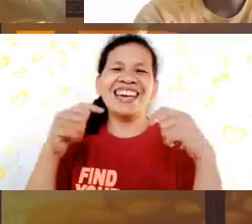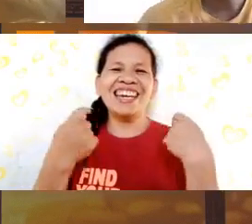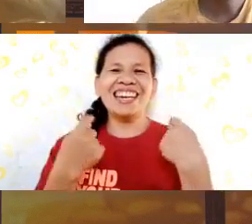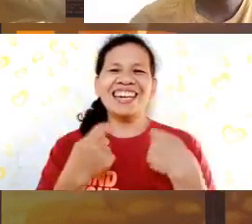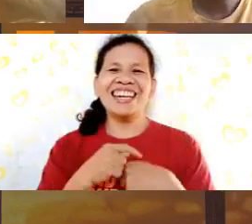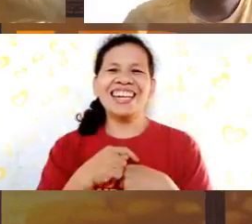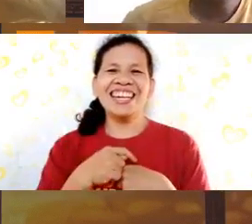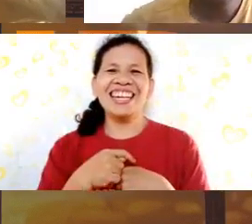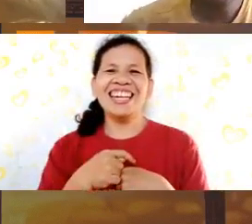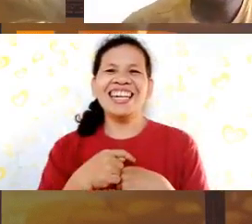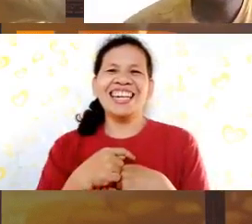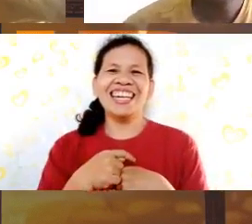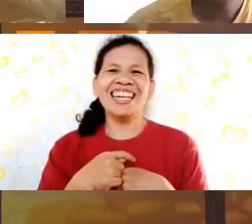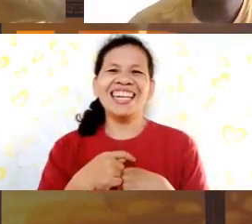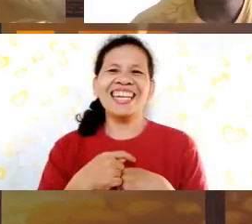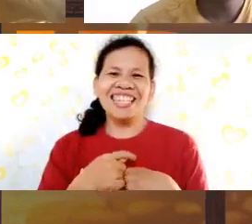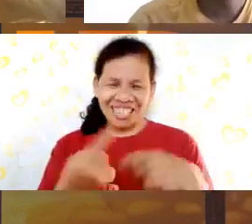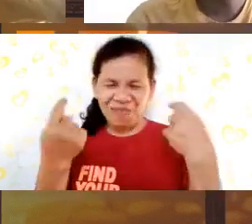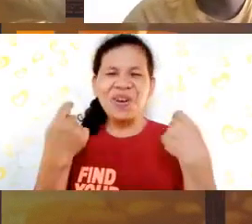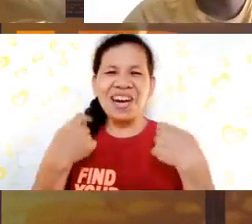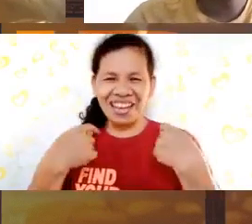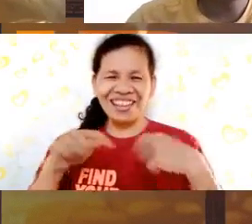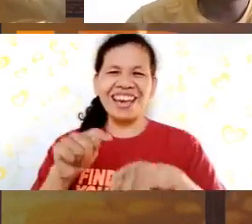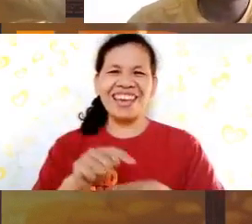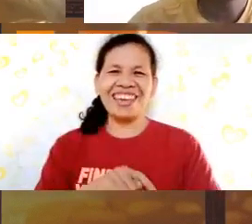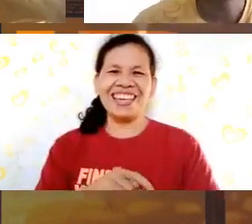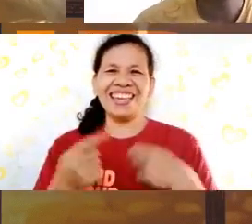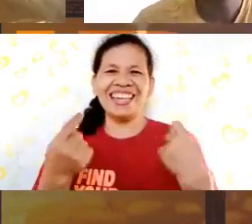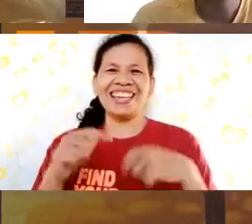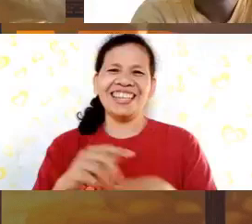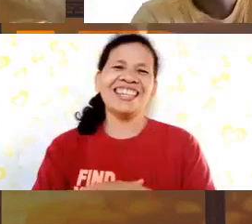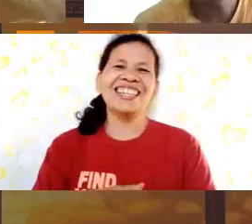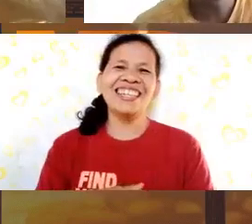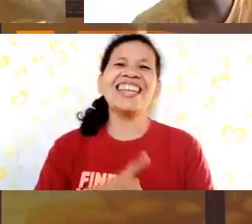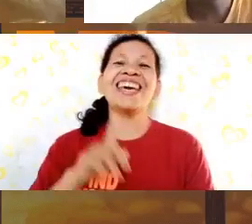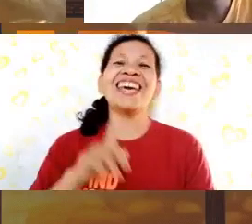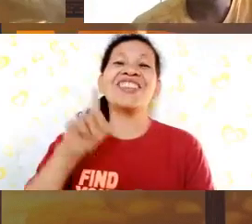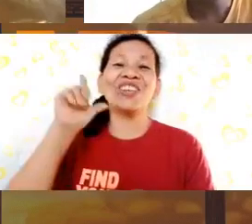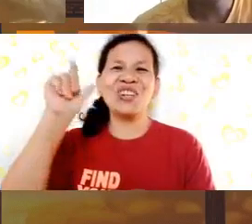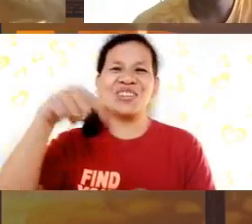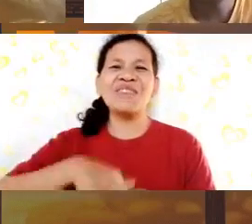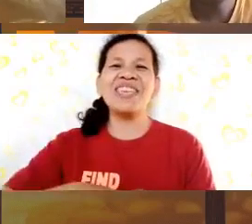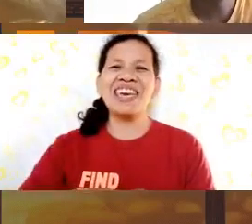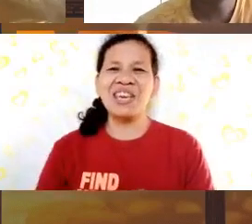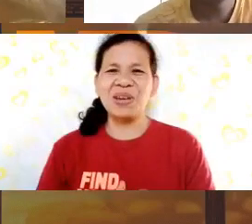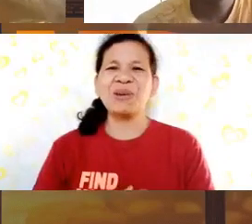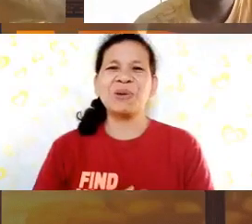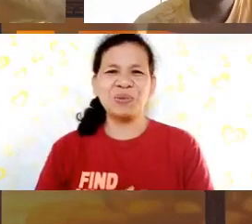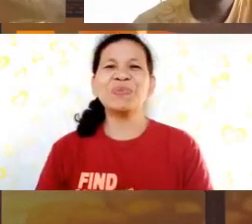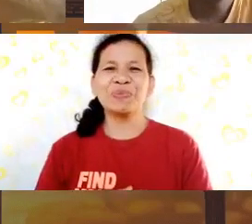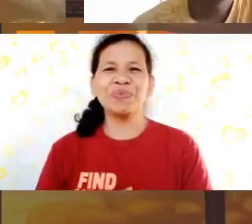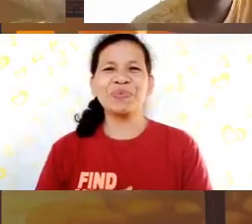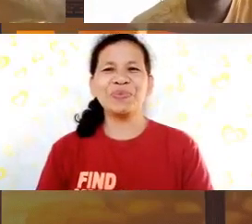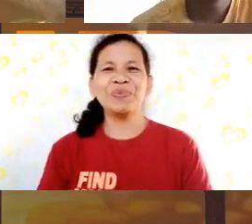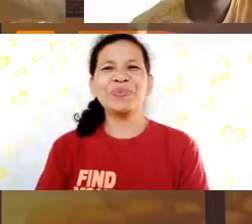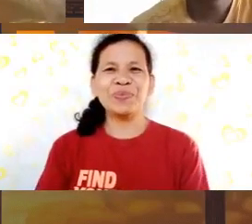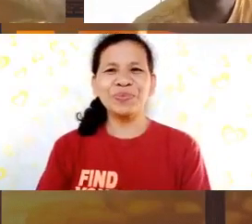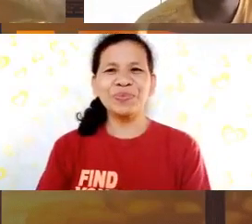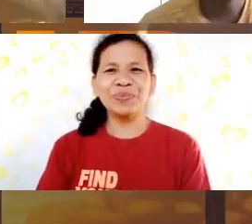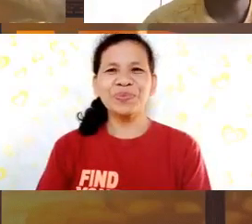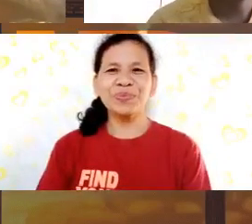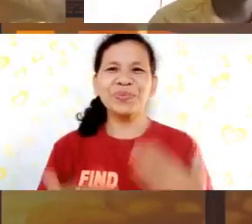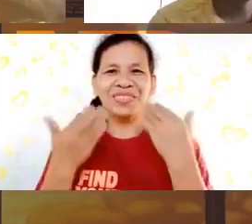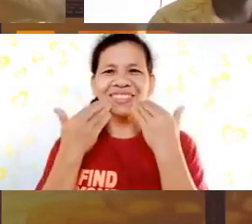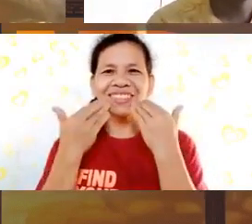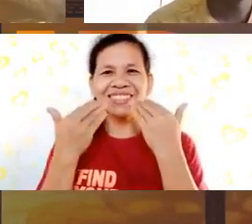sa BGM ni Sir Leomer. Sige po, I'll try. Yes. So, okay, thank you po.